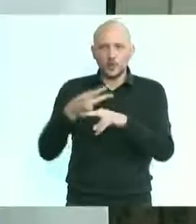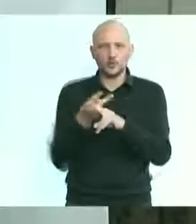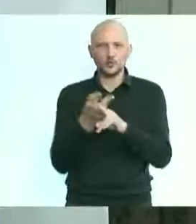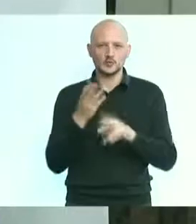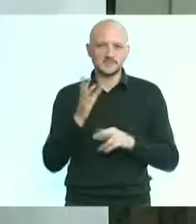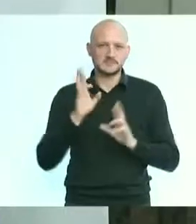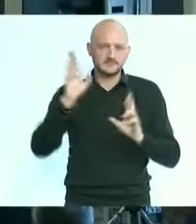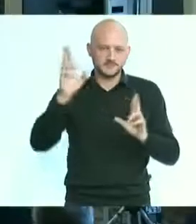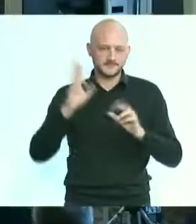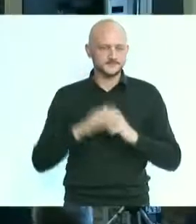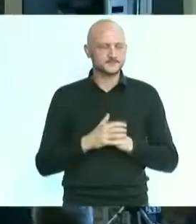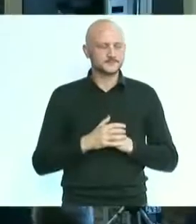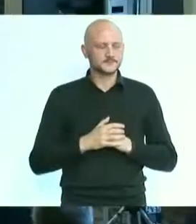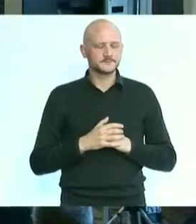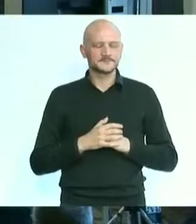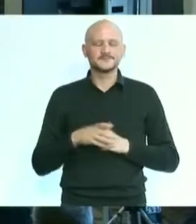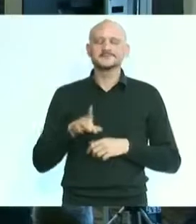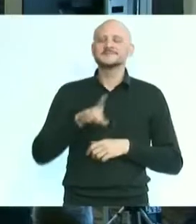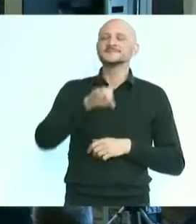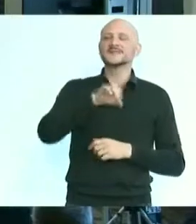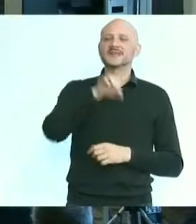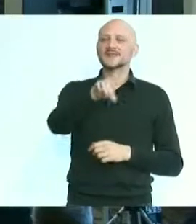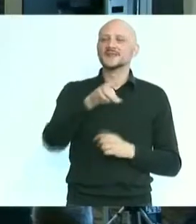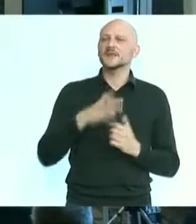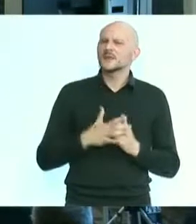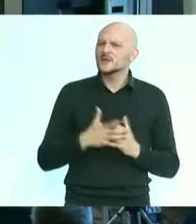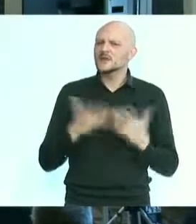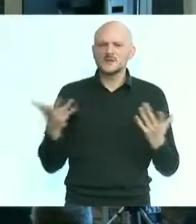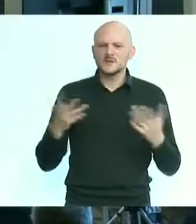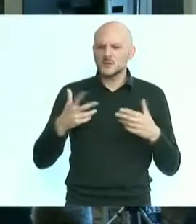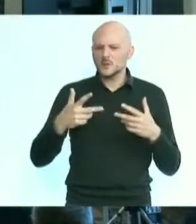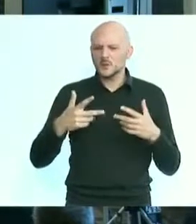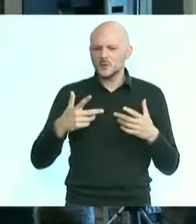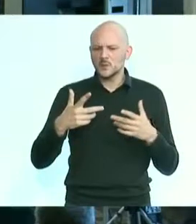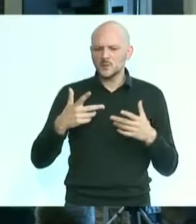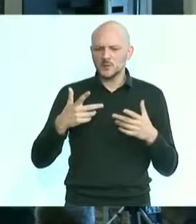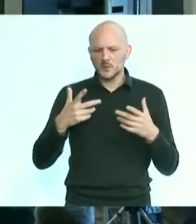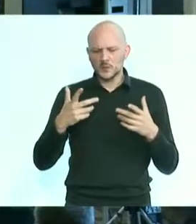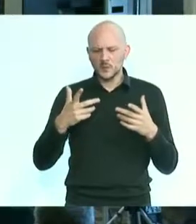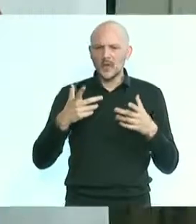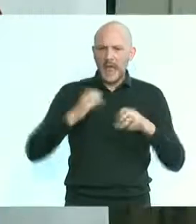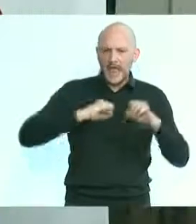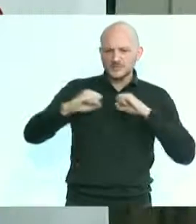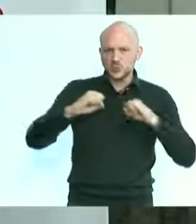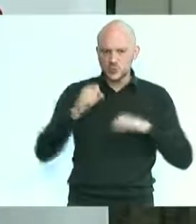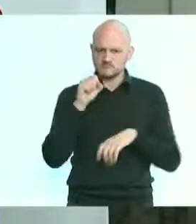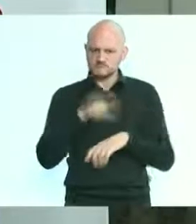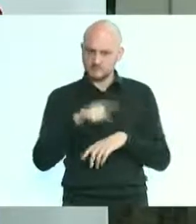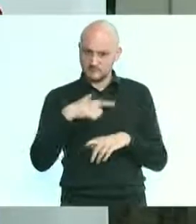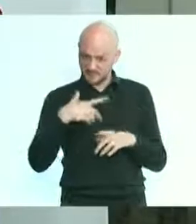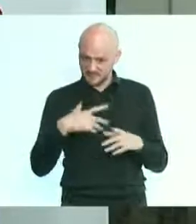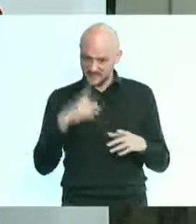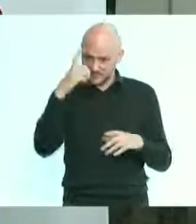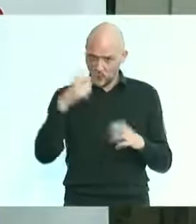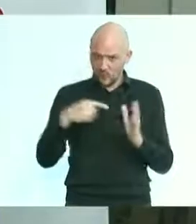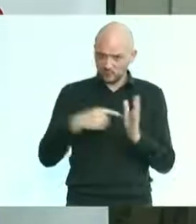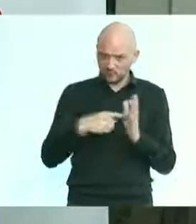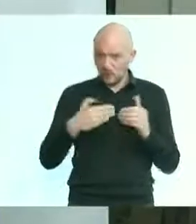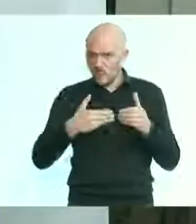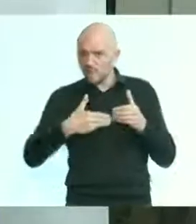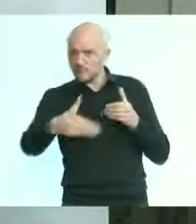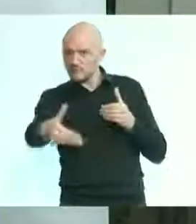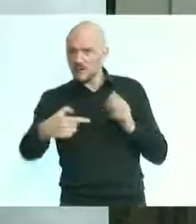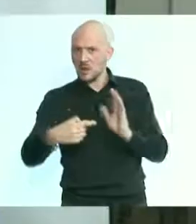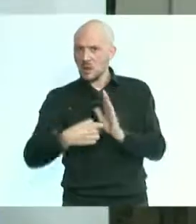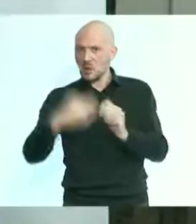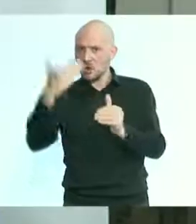Et quelle sera la période de déploiement et la durée totale de cette action? À partir d'aujourd'hui, dès aujourd'hui, sur le site, sur votre